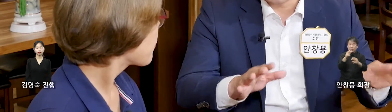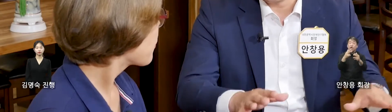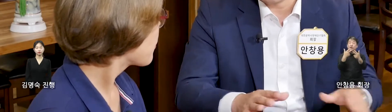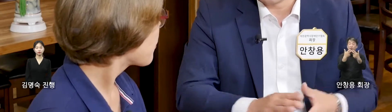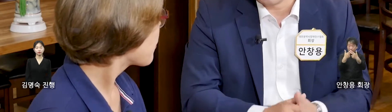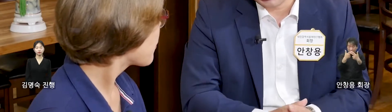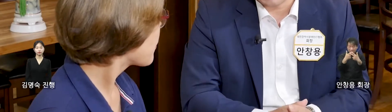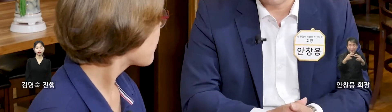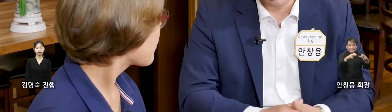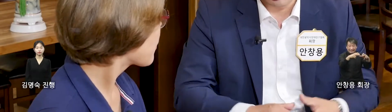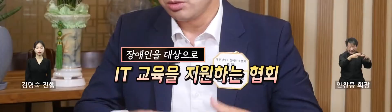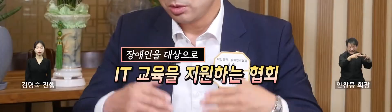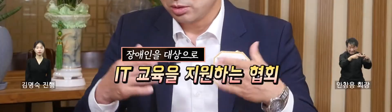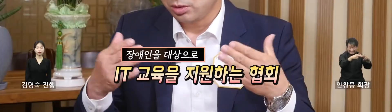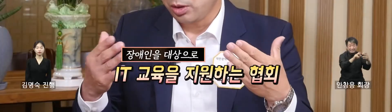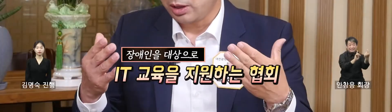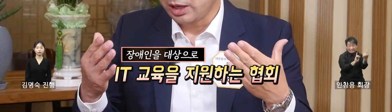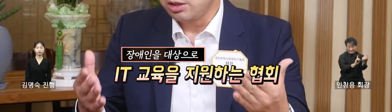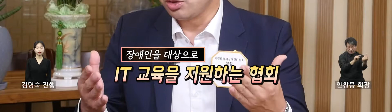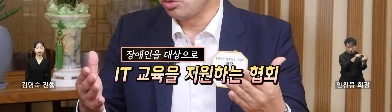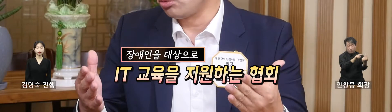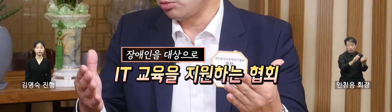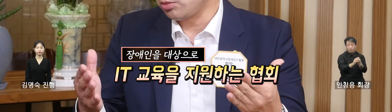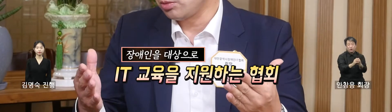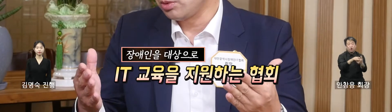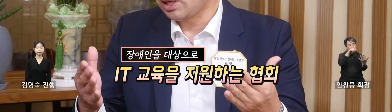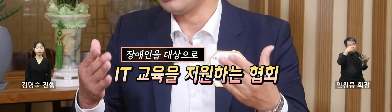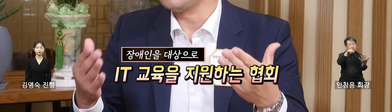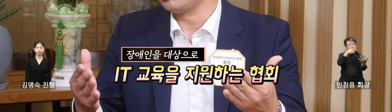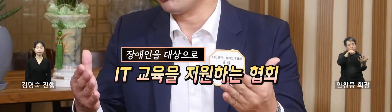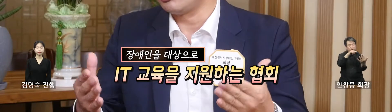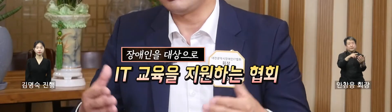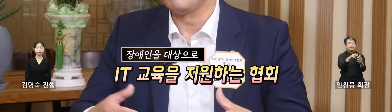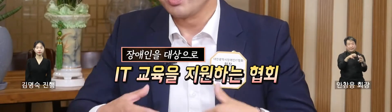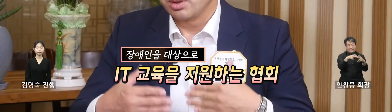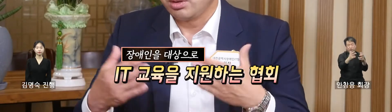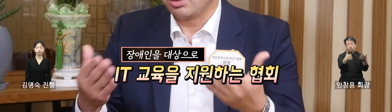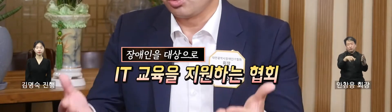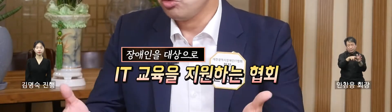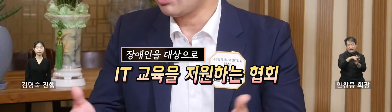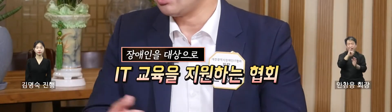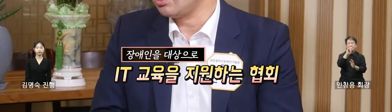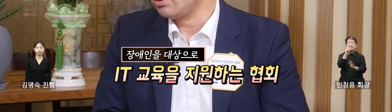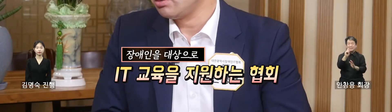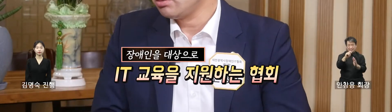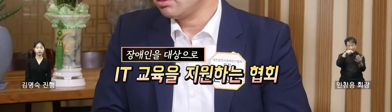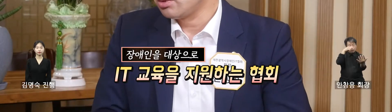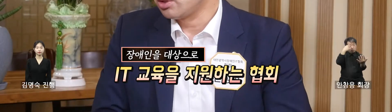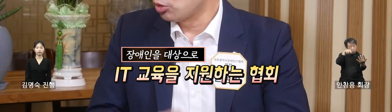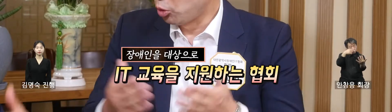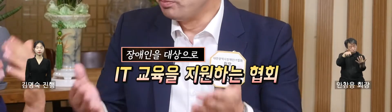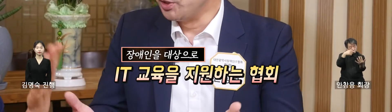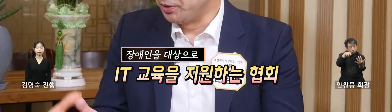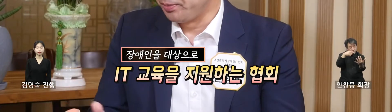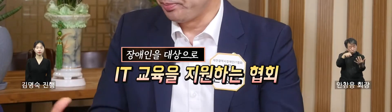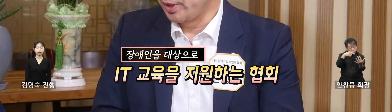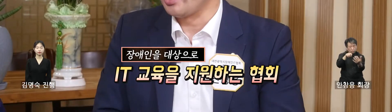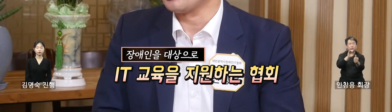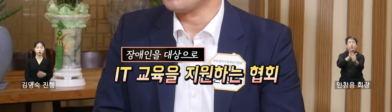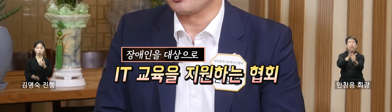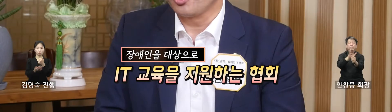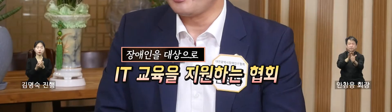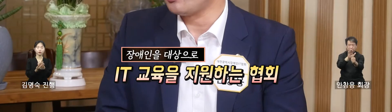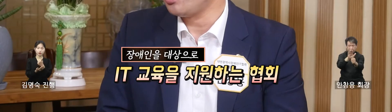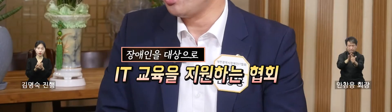그러한 장애인들을 대상으로 이렇게 IT 교육, IT 기술을 교육하는 그렇게